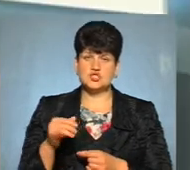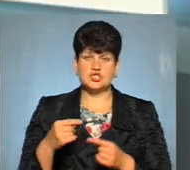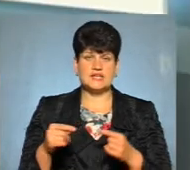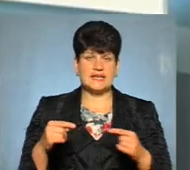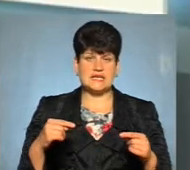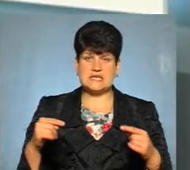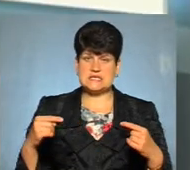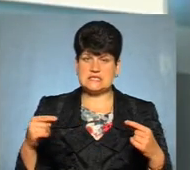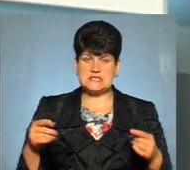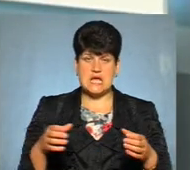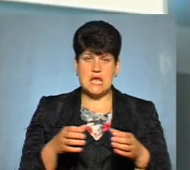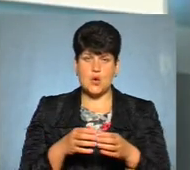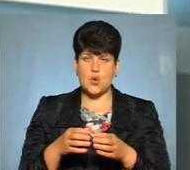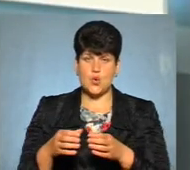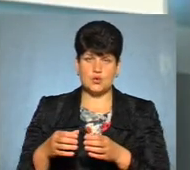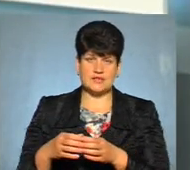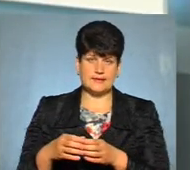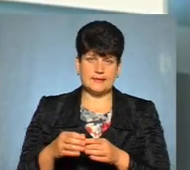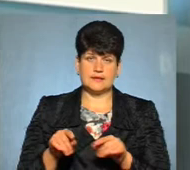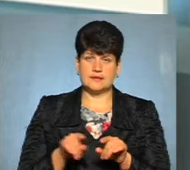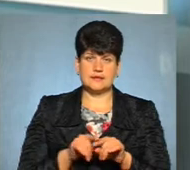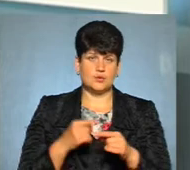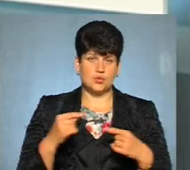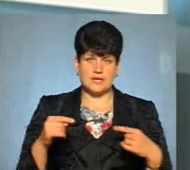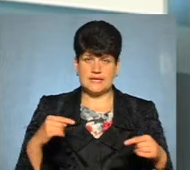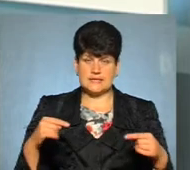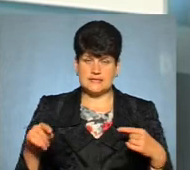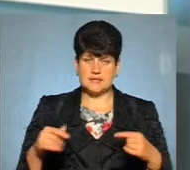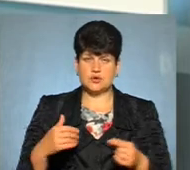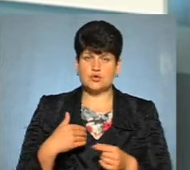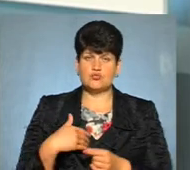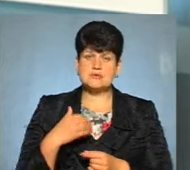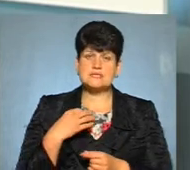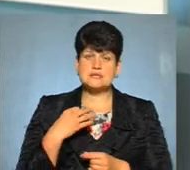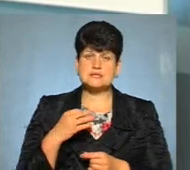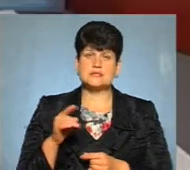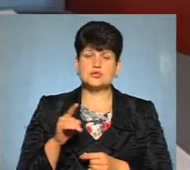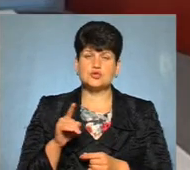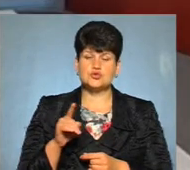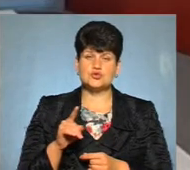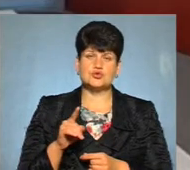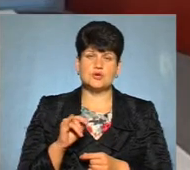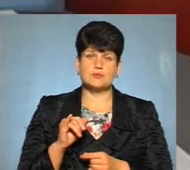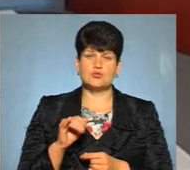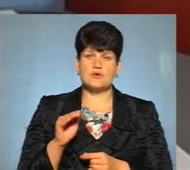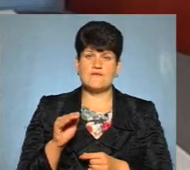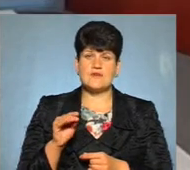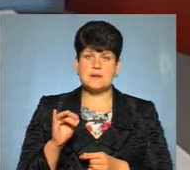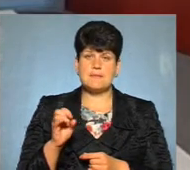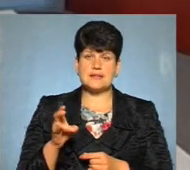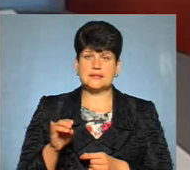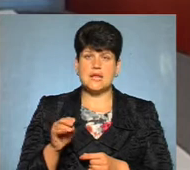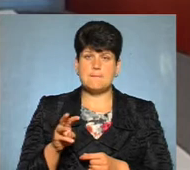І контингенти, в принципі, різні. Але я хотів би сказати, що імуноферментний метод – це